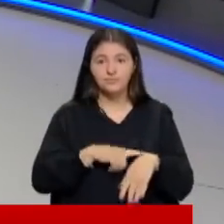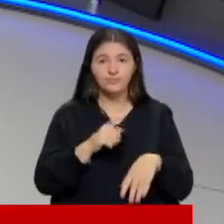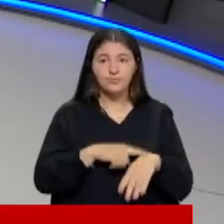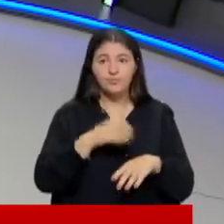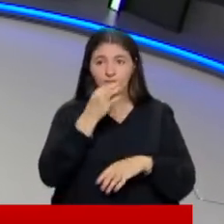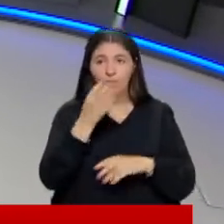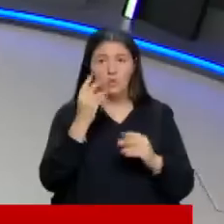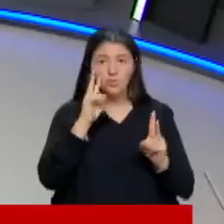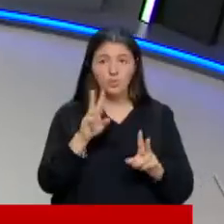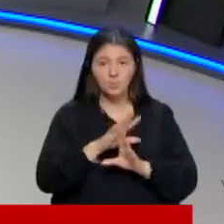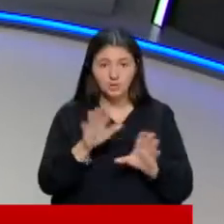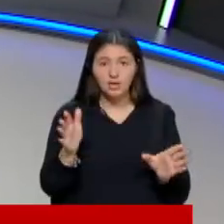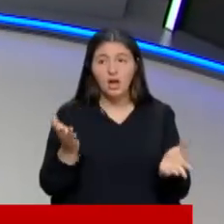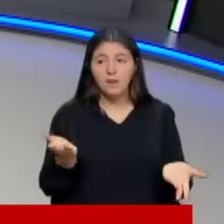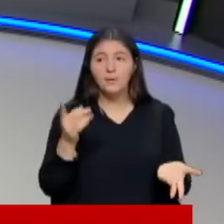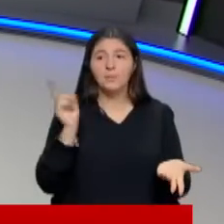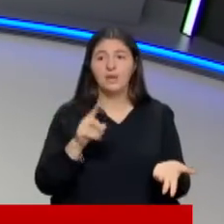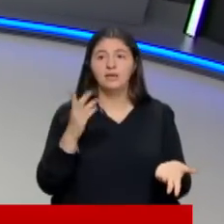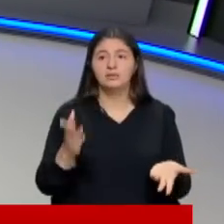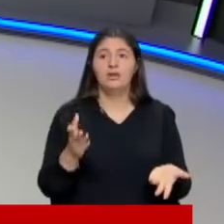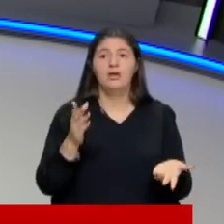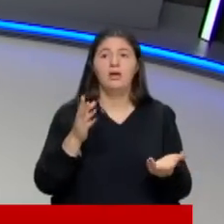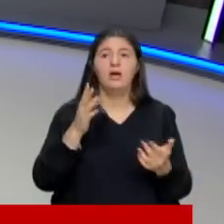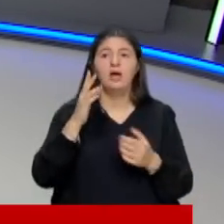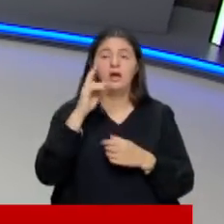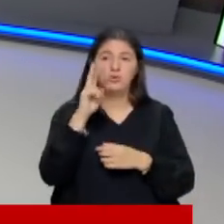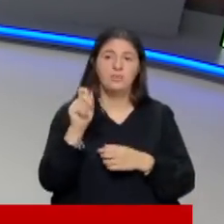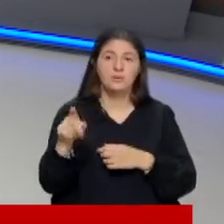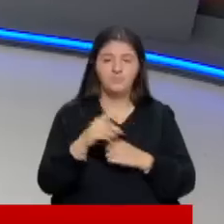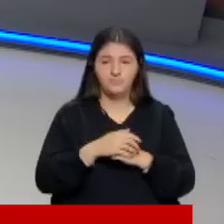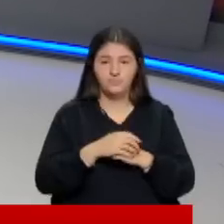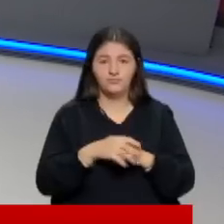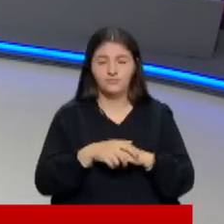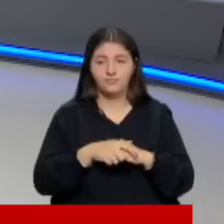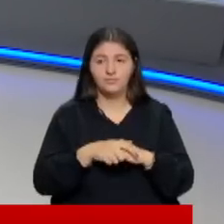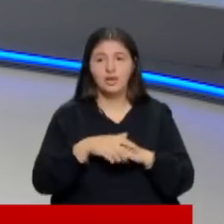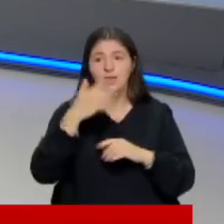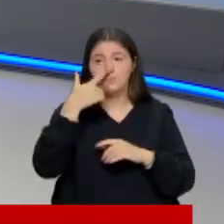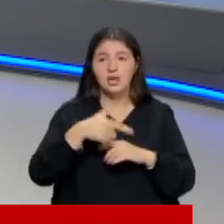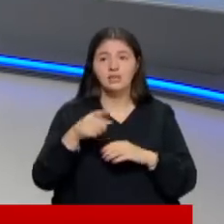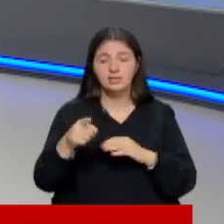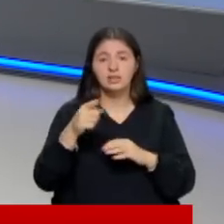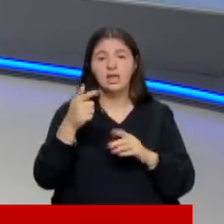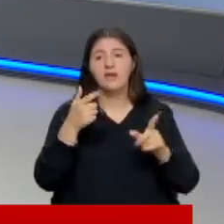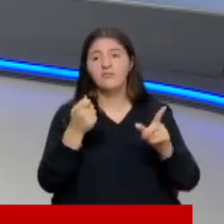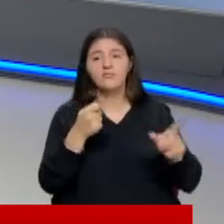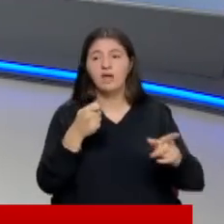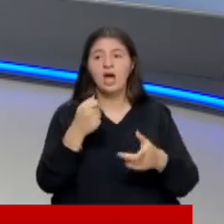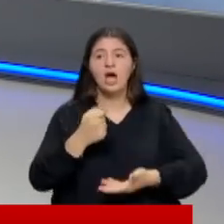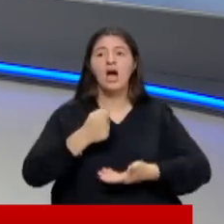haber olarak yansıttık Ama bir kez daha ekranınıza gelsin akaryakıtta pompa